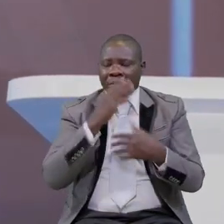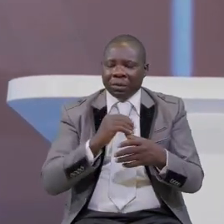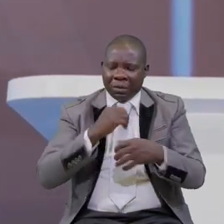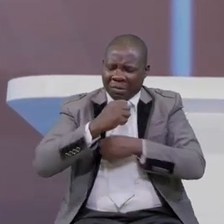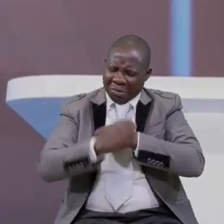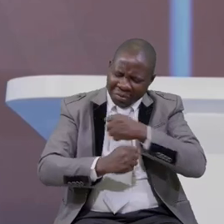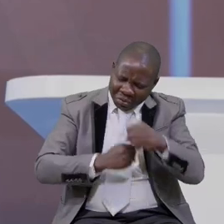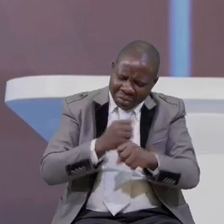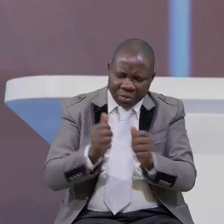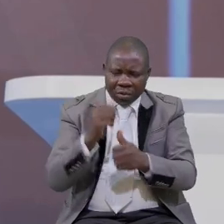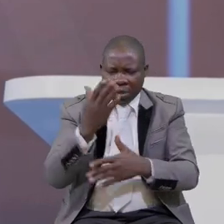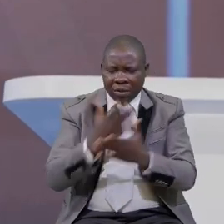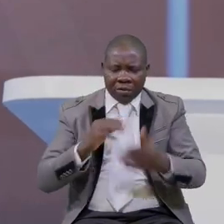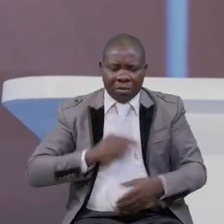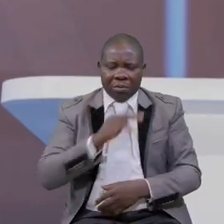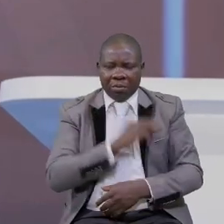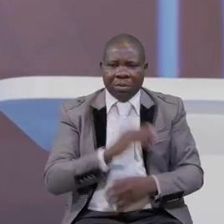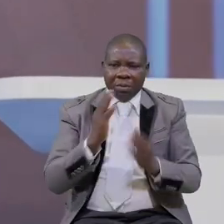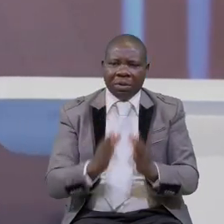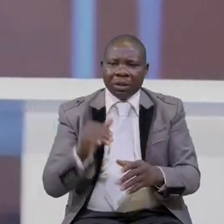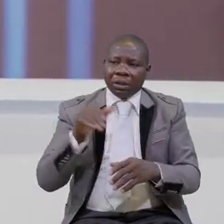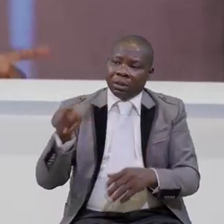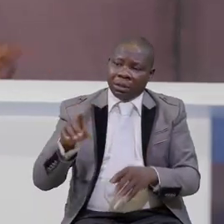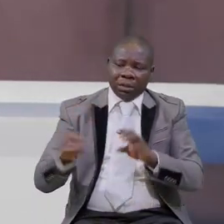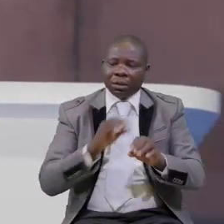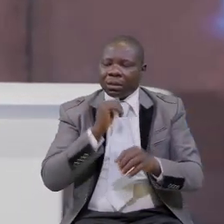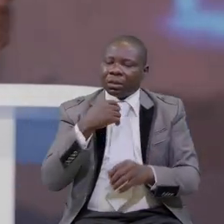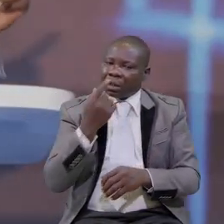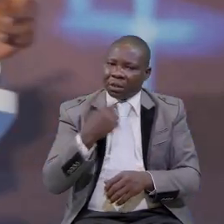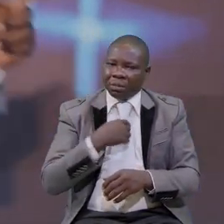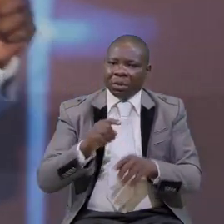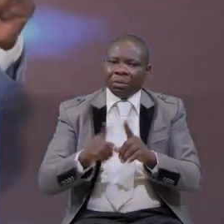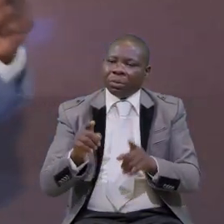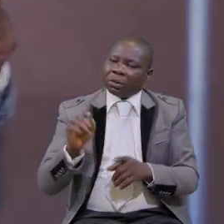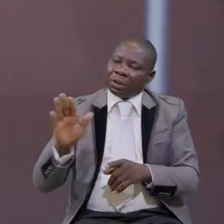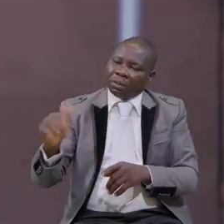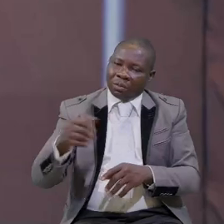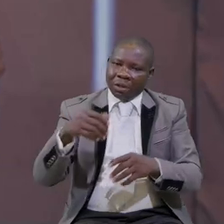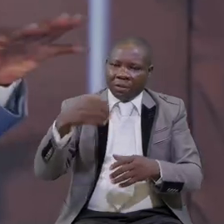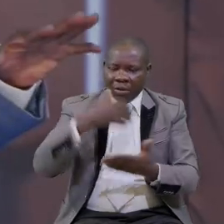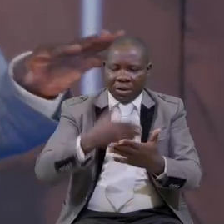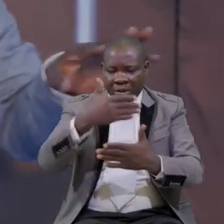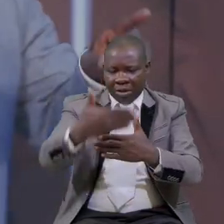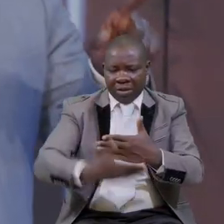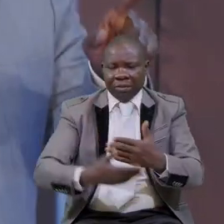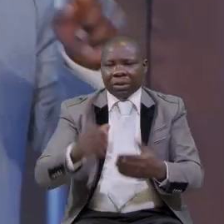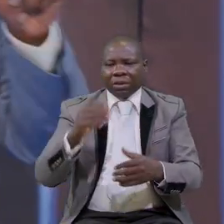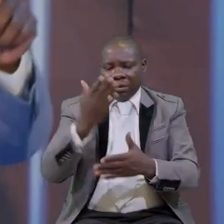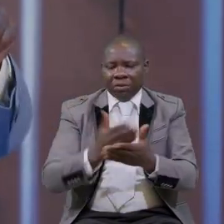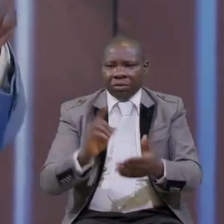luttait avec certains membres. Il m'a rien dit. Il avait des problèmes avec certains membres. Et lui-même a invité